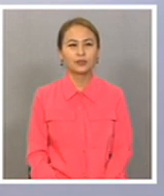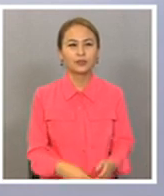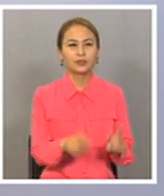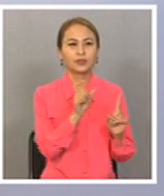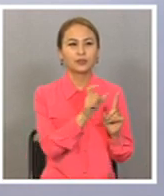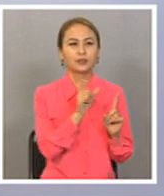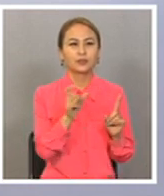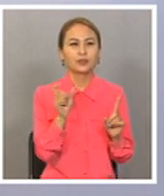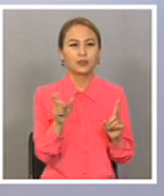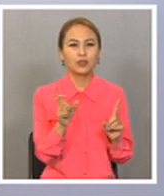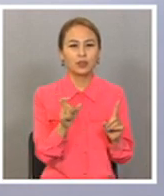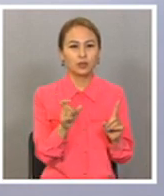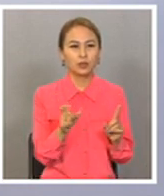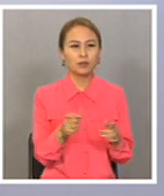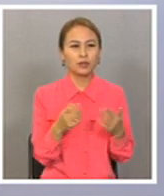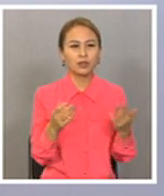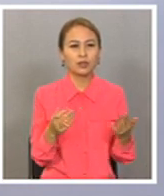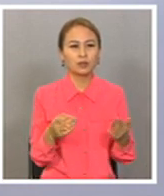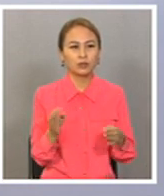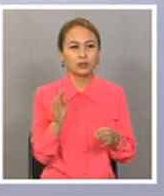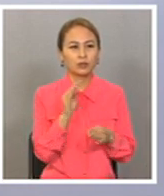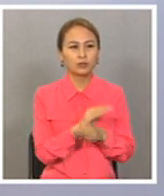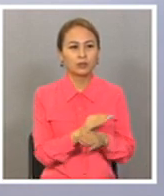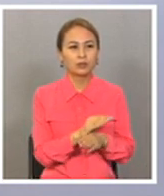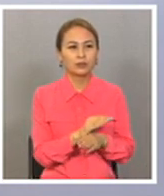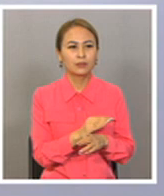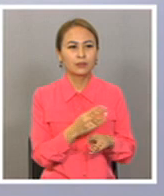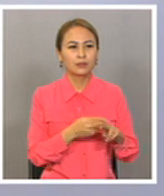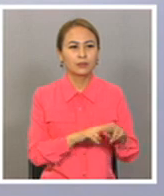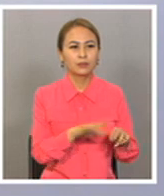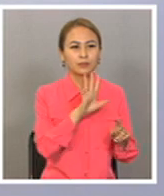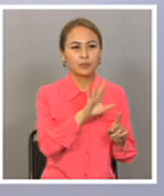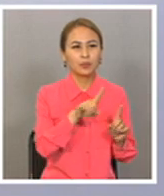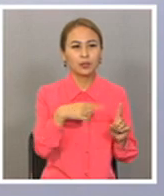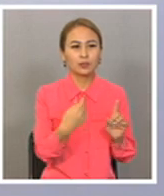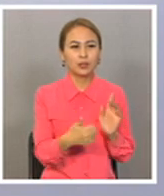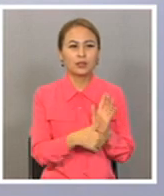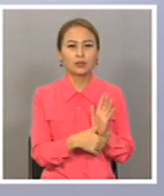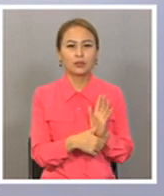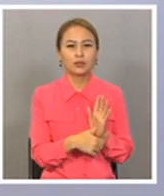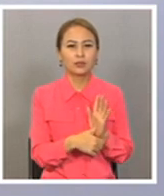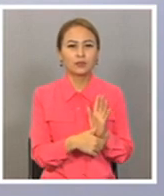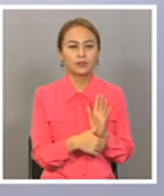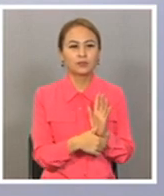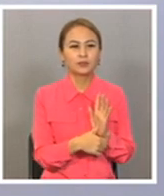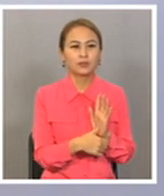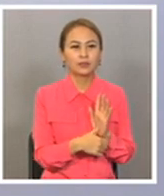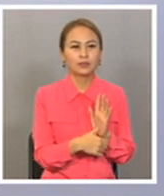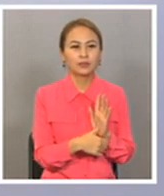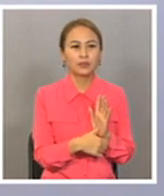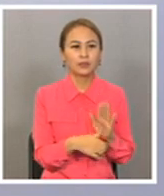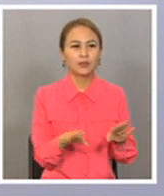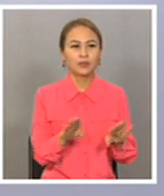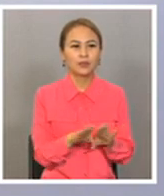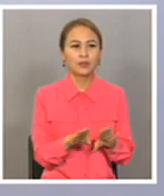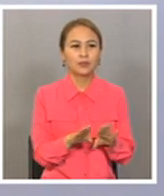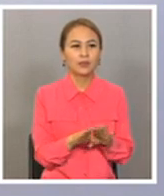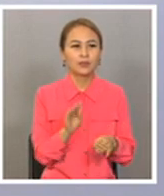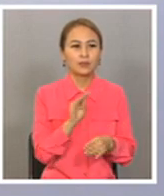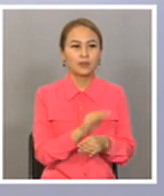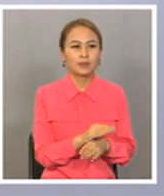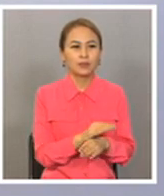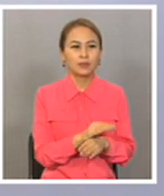неше бірдей бөлікке бөлінген табамыз. Мысалы, 5 пен 6 ол бізде бірлік кесінді. Енді